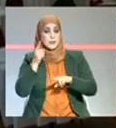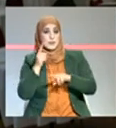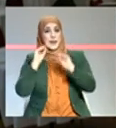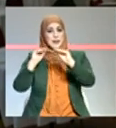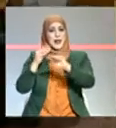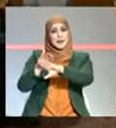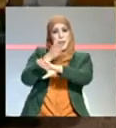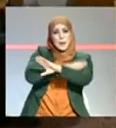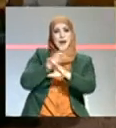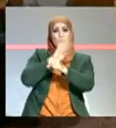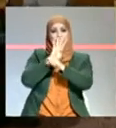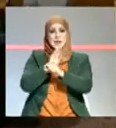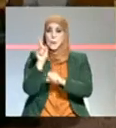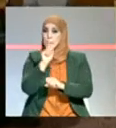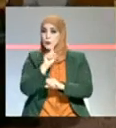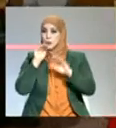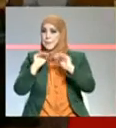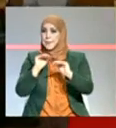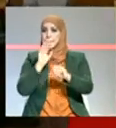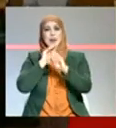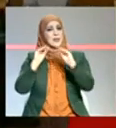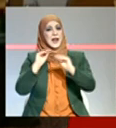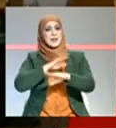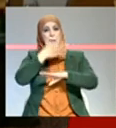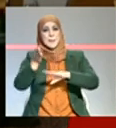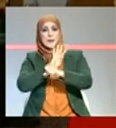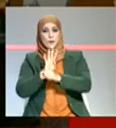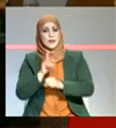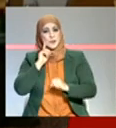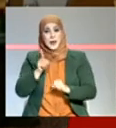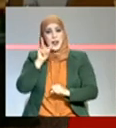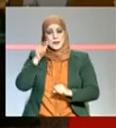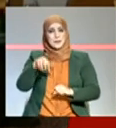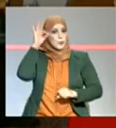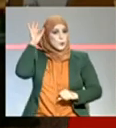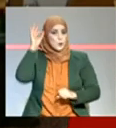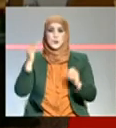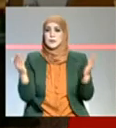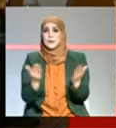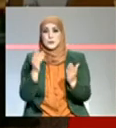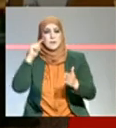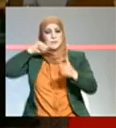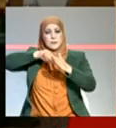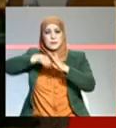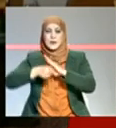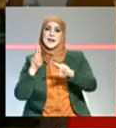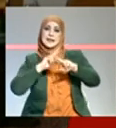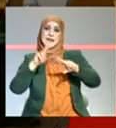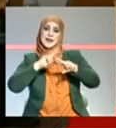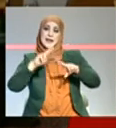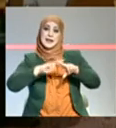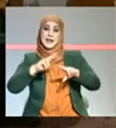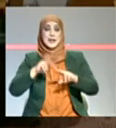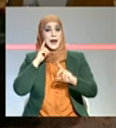ليس التعليم ما بعد كوفيد. لا يوجد خيار لتونس إلا أنها تعمق هالإصلاح هذايا،